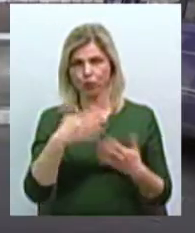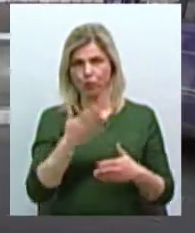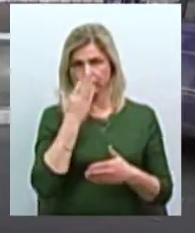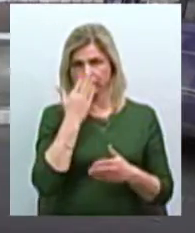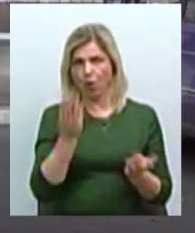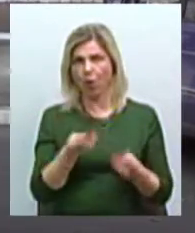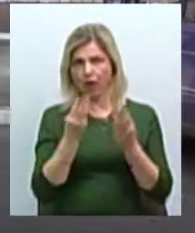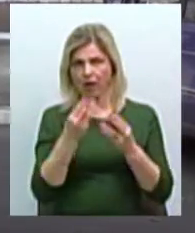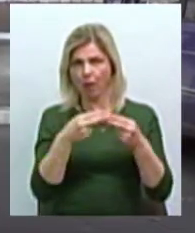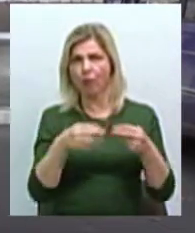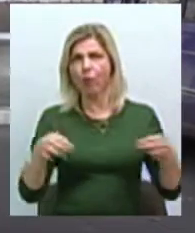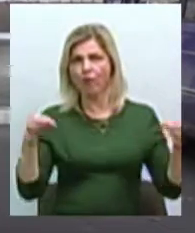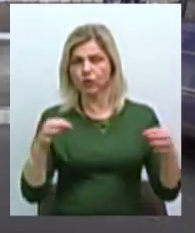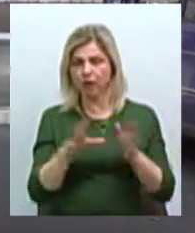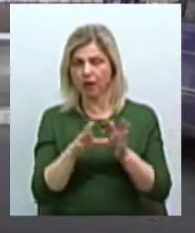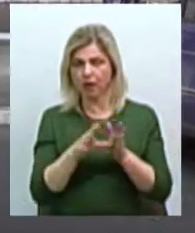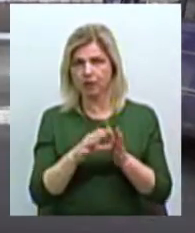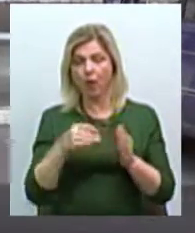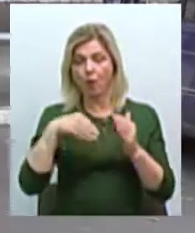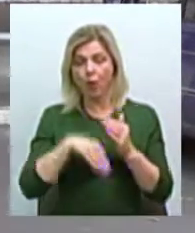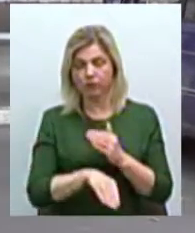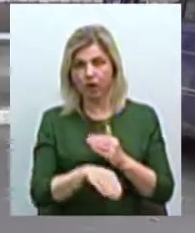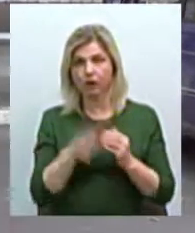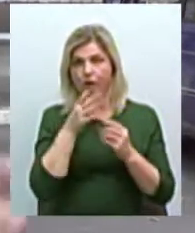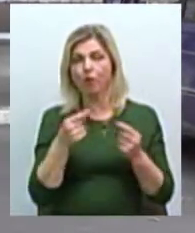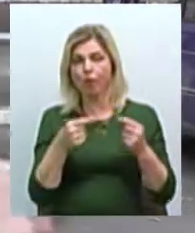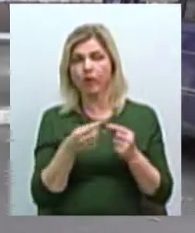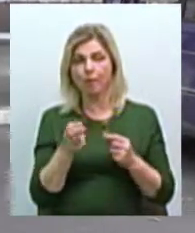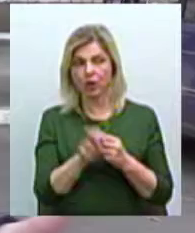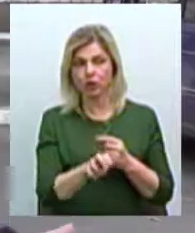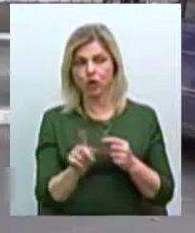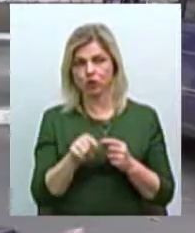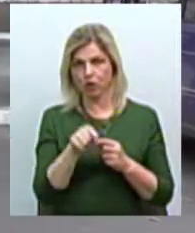підвалі якраз вчасно ми прийшли, коли вже там повністю був